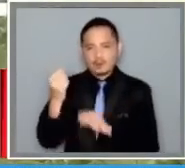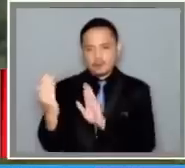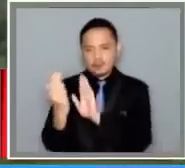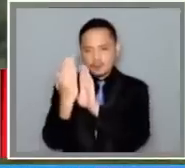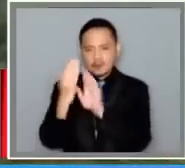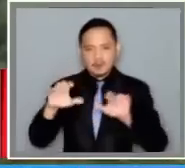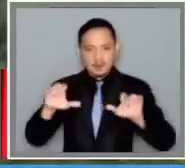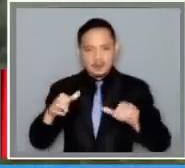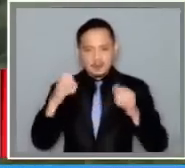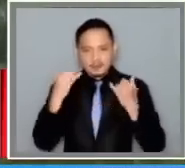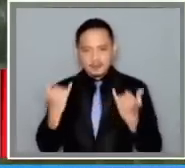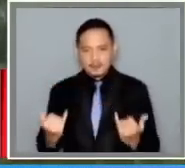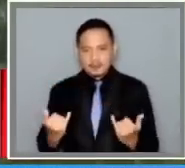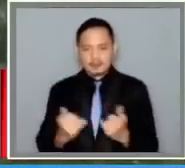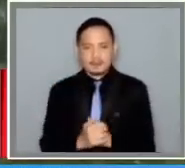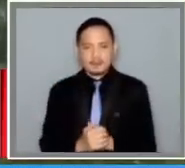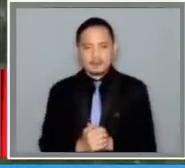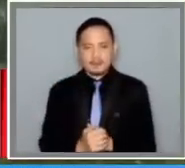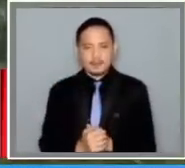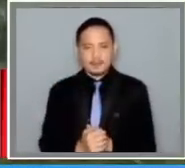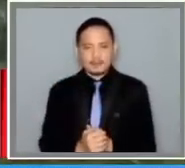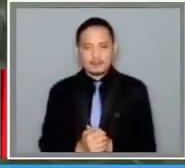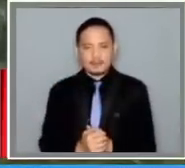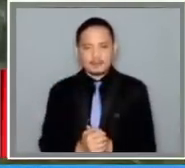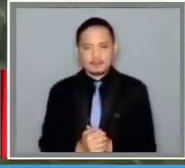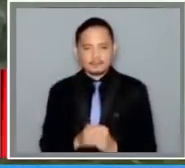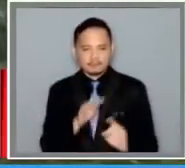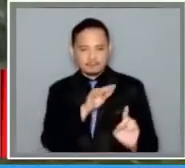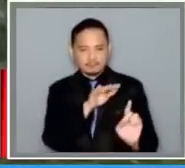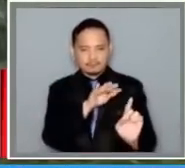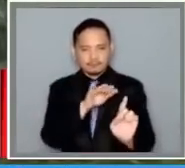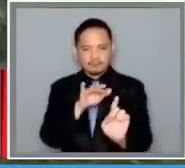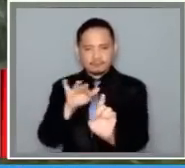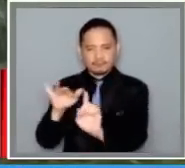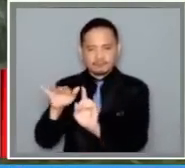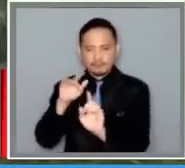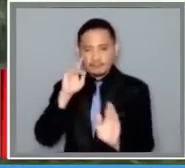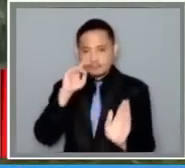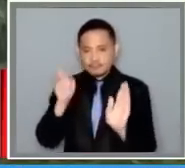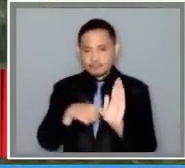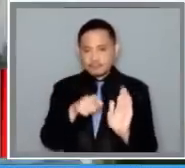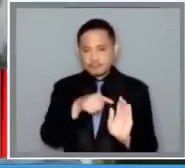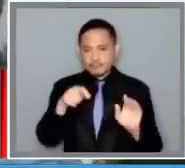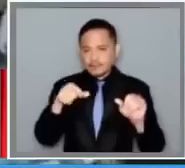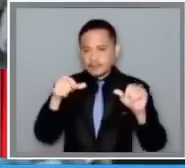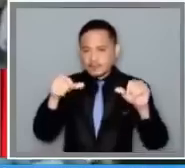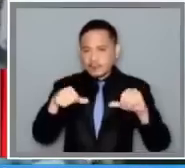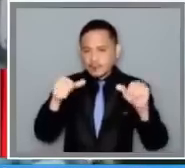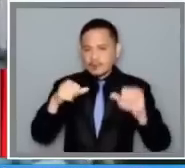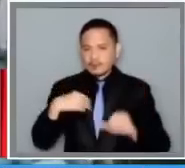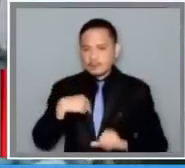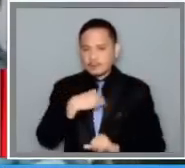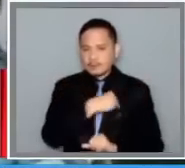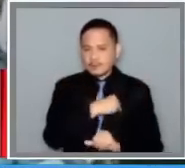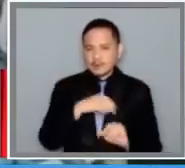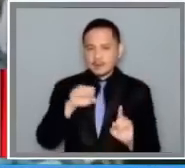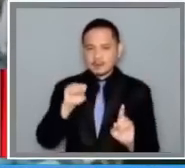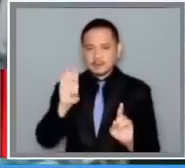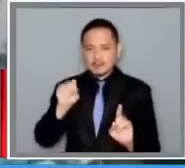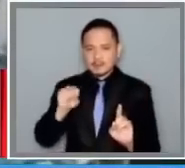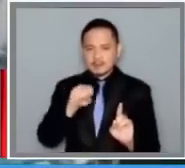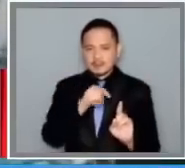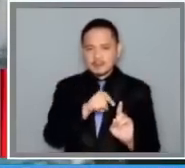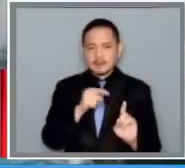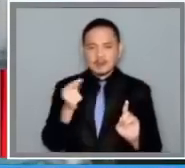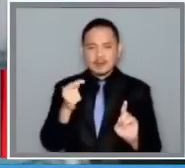wala naman daw na mumonitor na banta, maliban na lamang doon ko net Mark, ano, sa post ng mga ilang miyembro nga ng SBSI na nagpapahayag ng kanyang